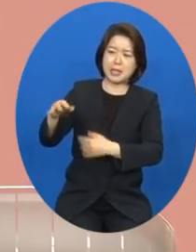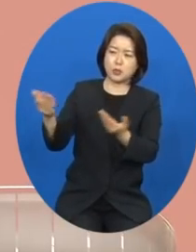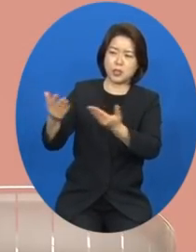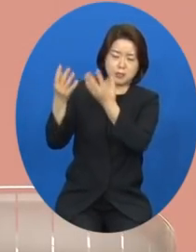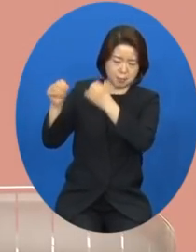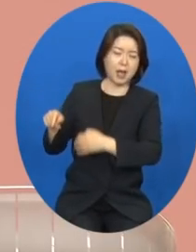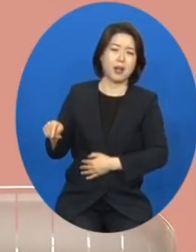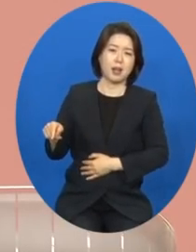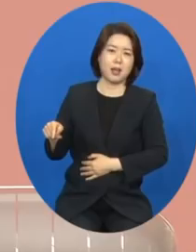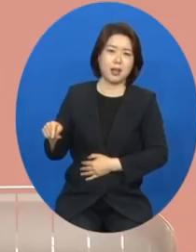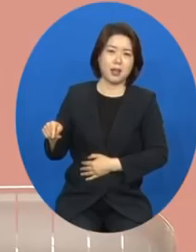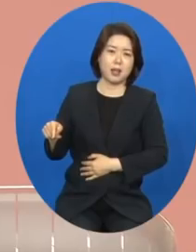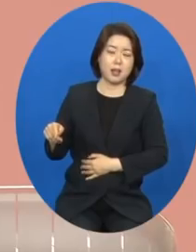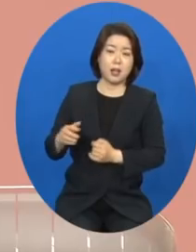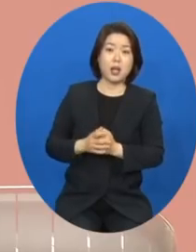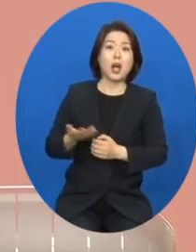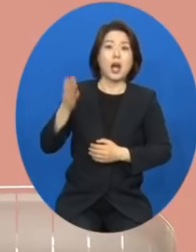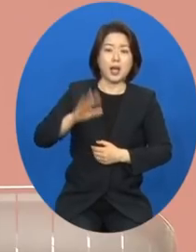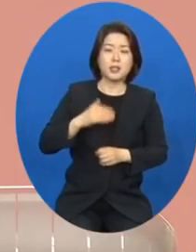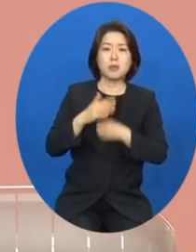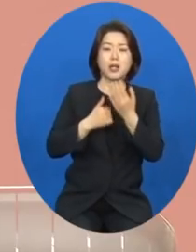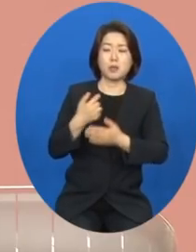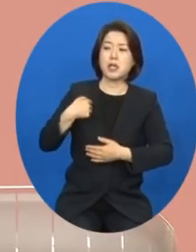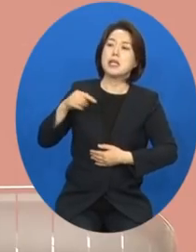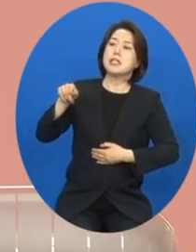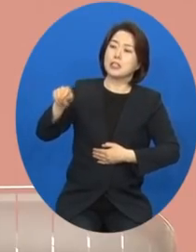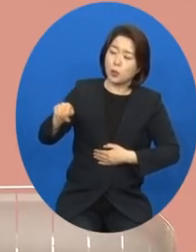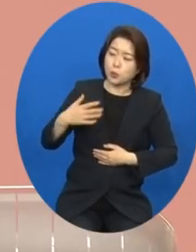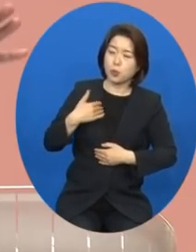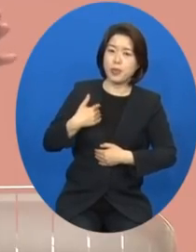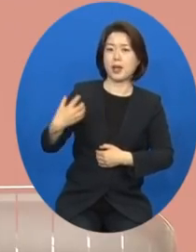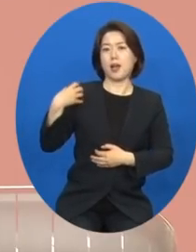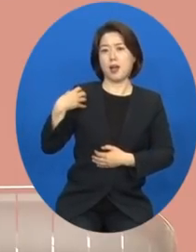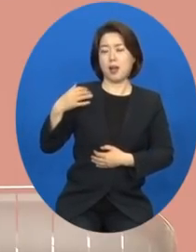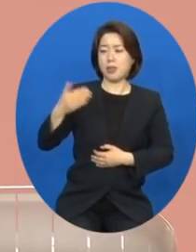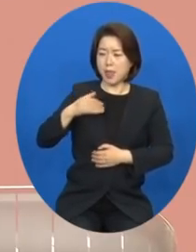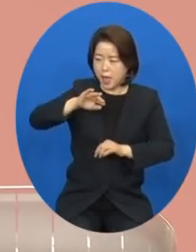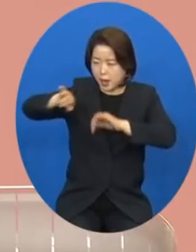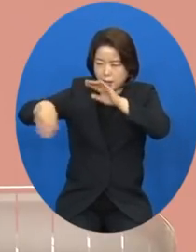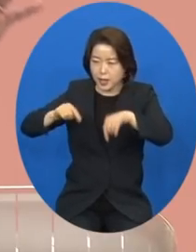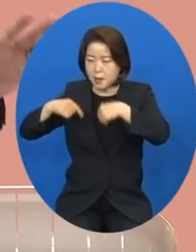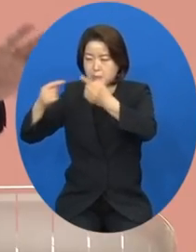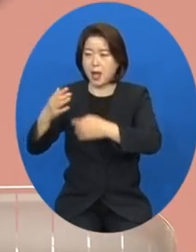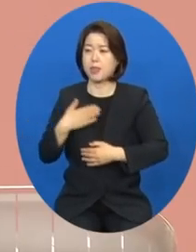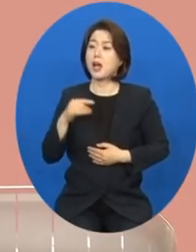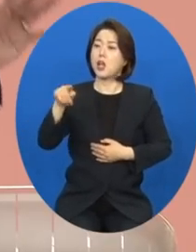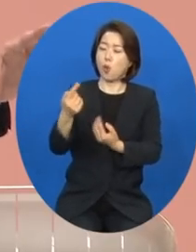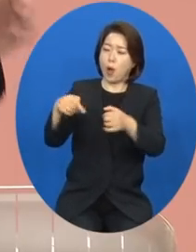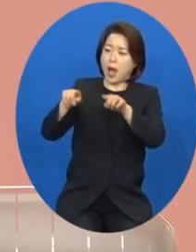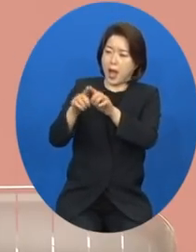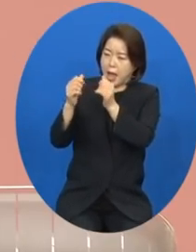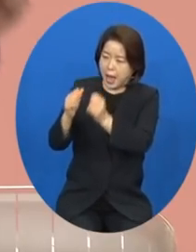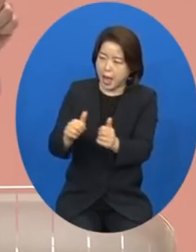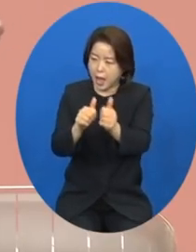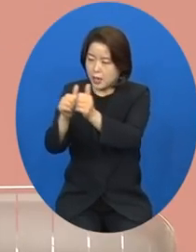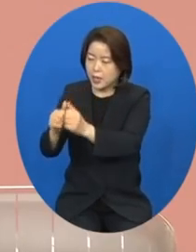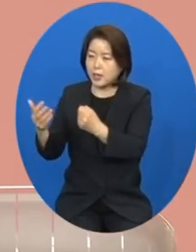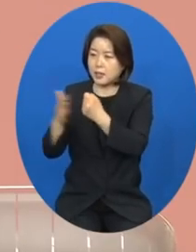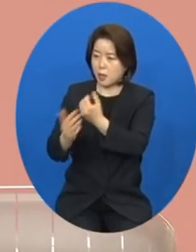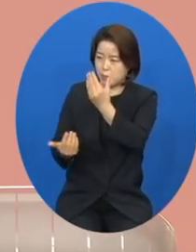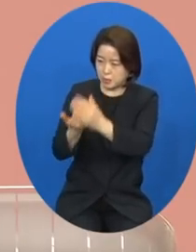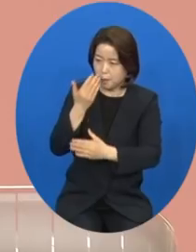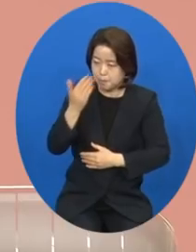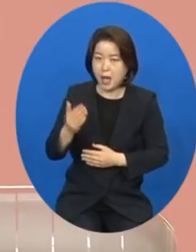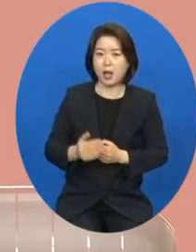있어요 그런데 한 아니면 그것도 내가 하는겁니다 그 어떤 내가 개입한 걷고 내가 너와 함께 했기 때문에 일어난 일이야 작은